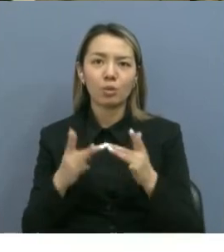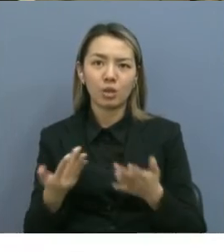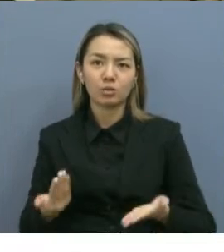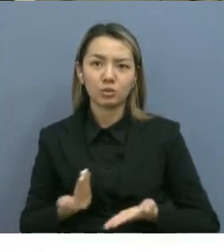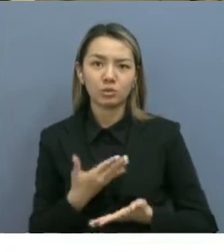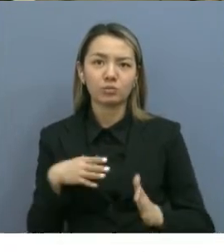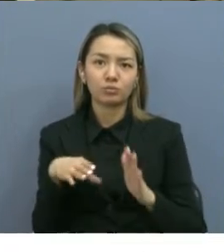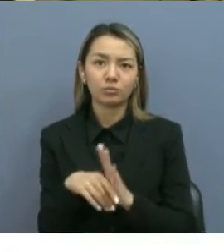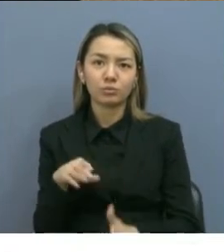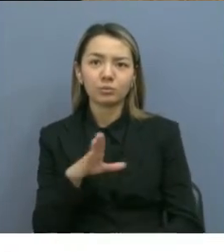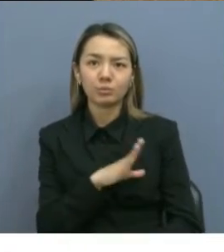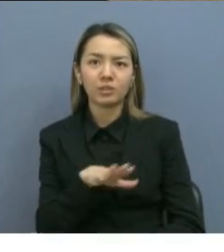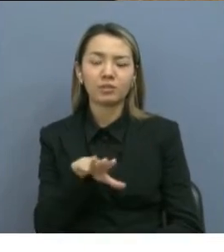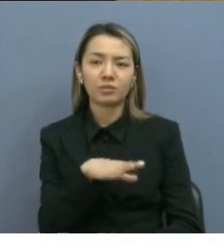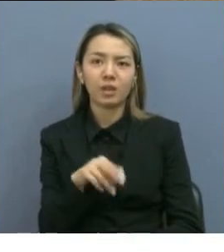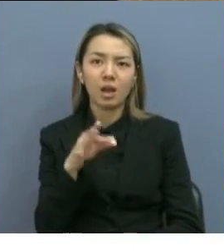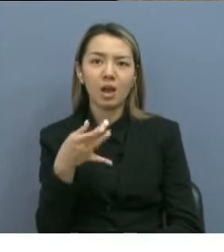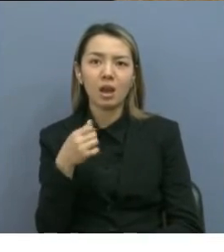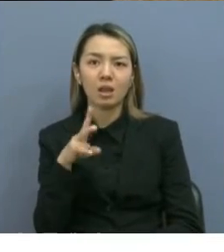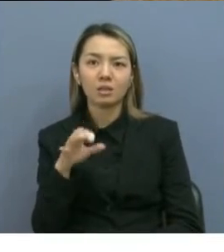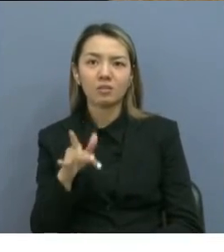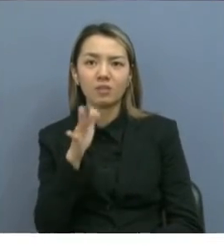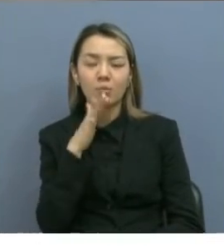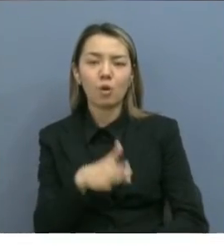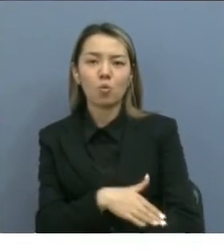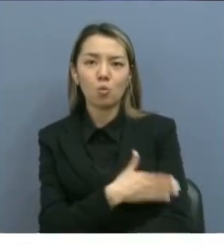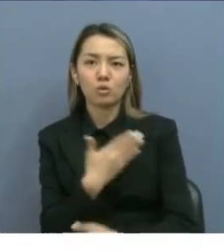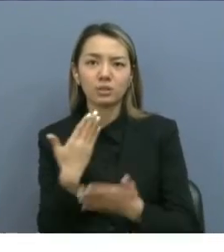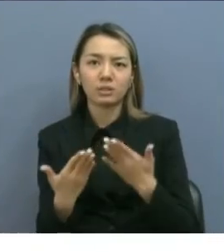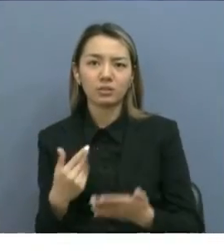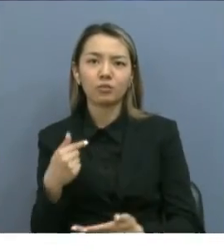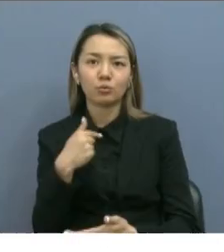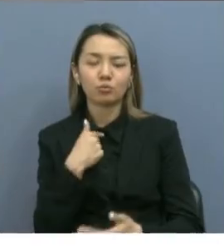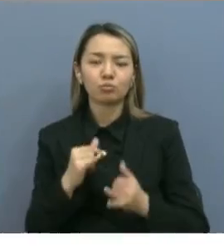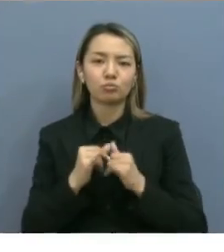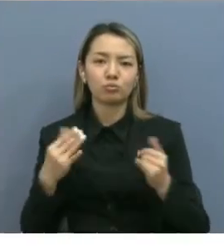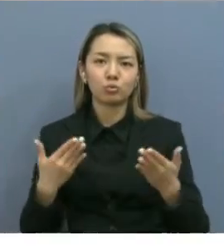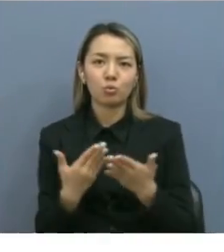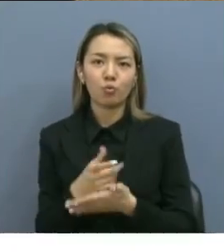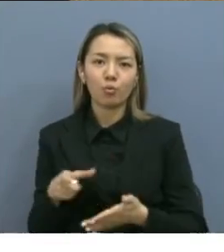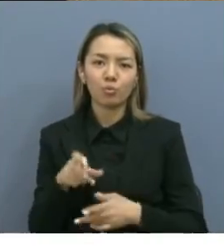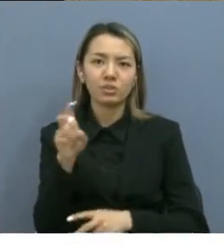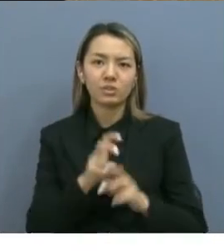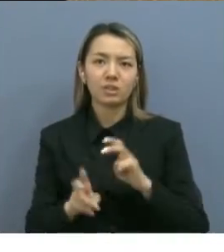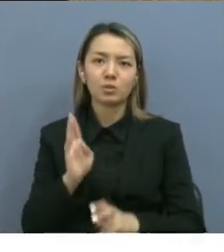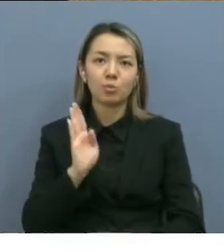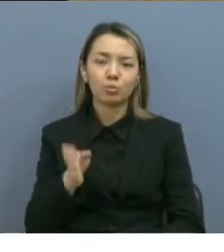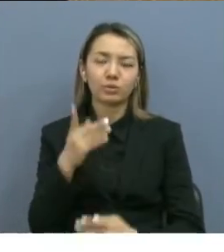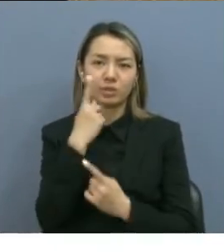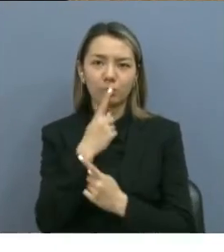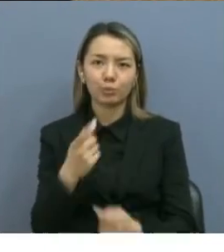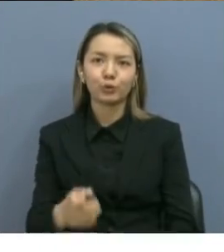өмірге бейімделді. Мұражай қызметкерлері карантин кезеңі ұзартылған жағдайда рухани кемелденудің жаңа жолдарын қарастыратындықтарын